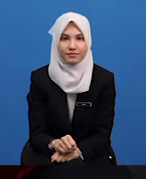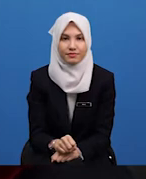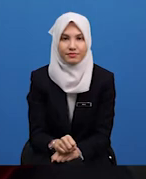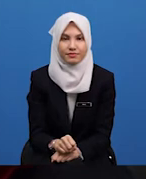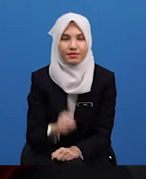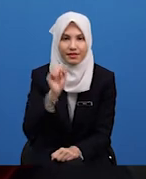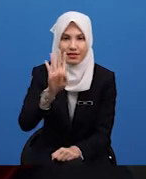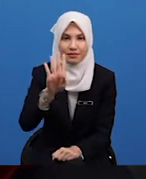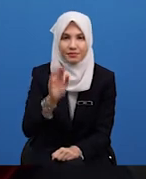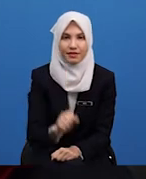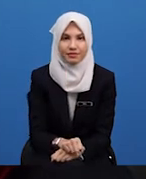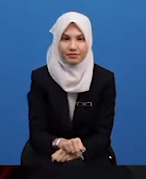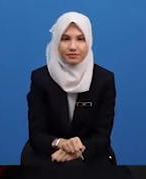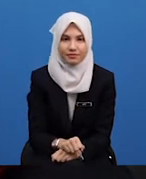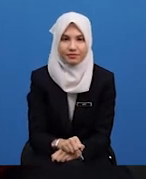keempat,